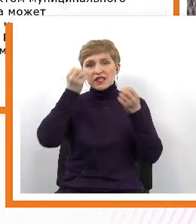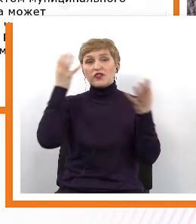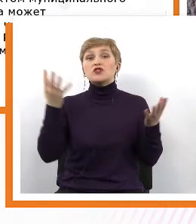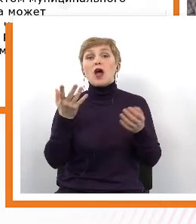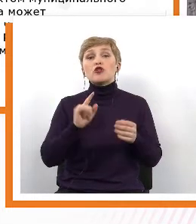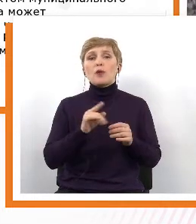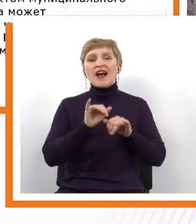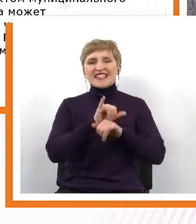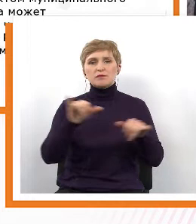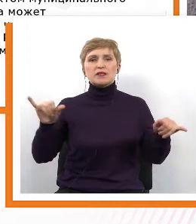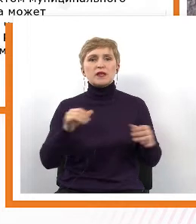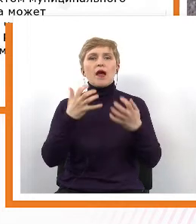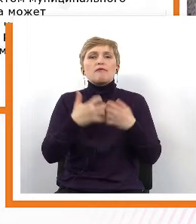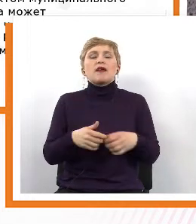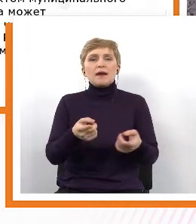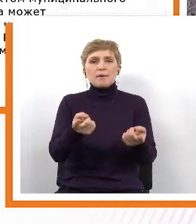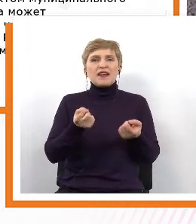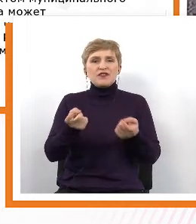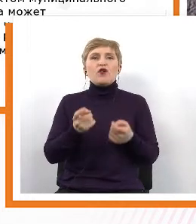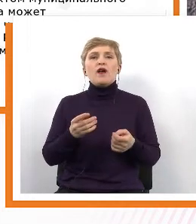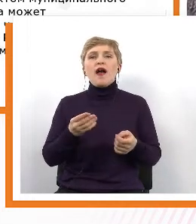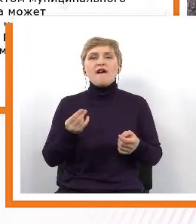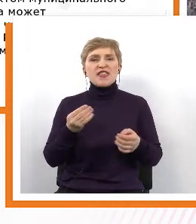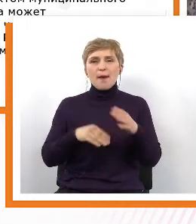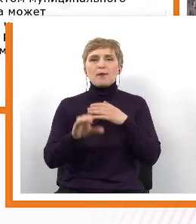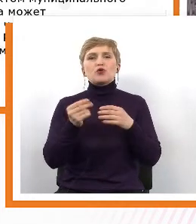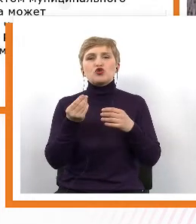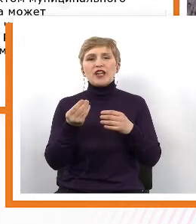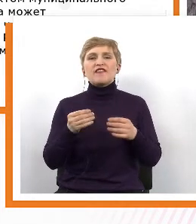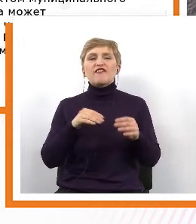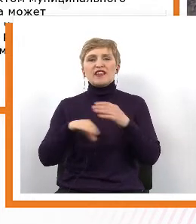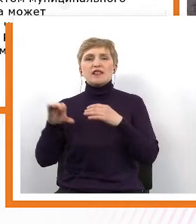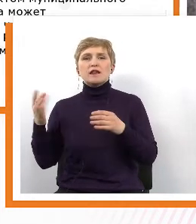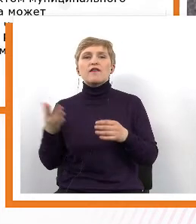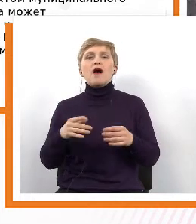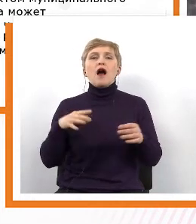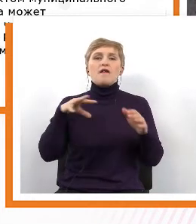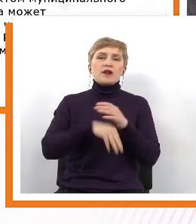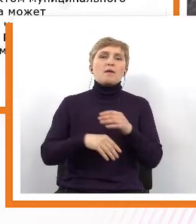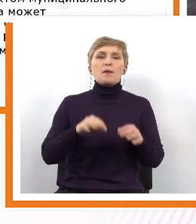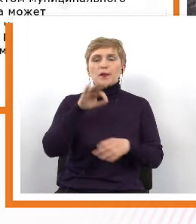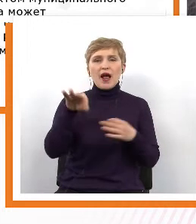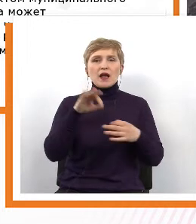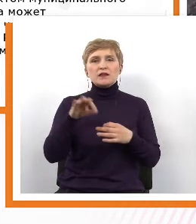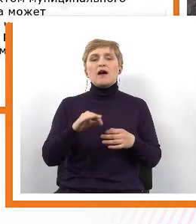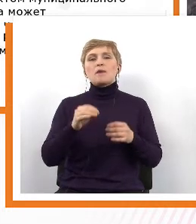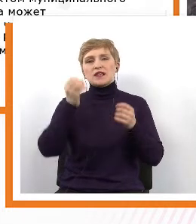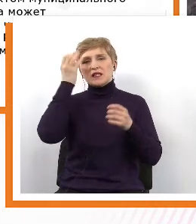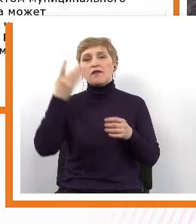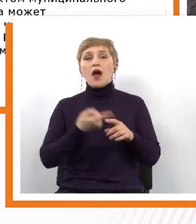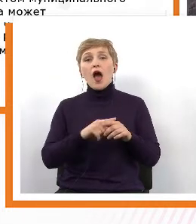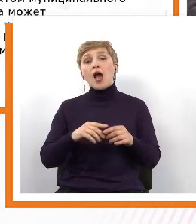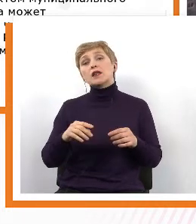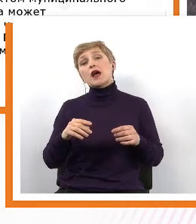как распространять механизм привлечения внебюджетного финансирования в рамках нацпроекта образования. То есть, по существу, мы будем считать, что это некое